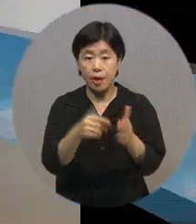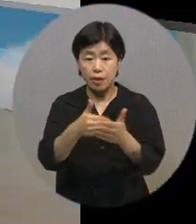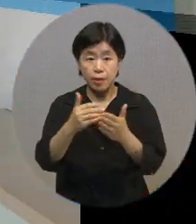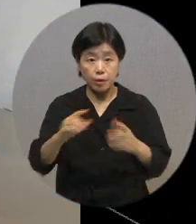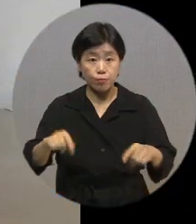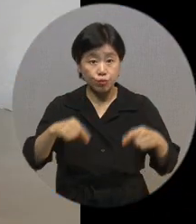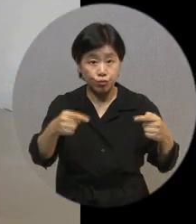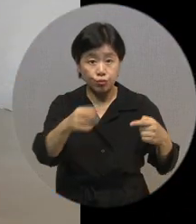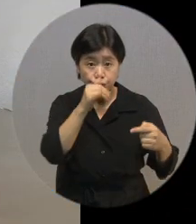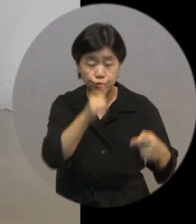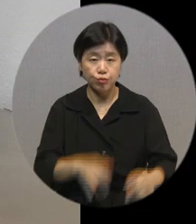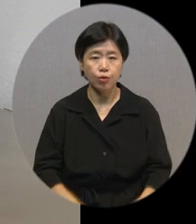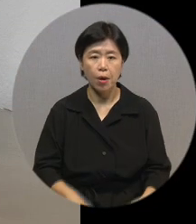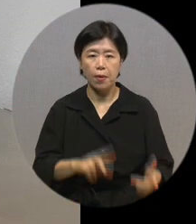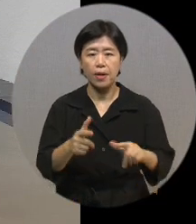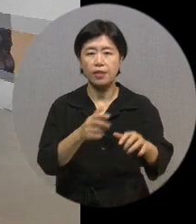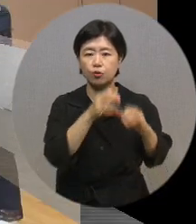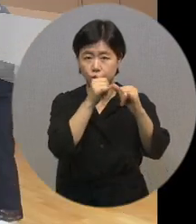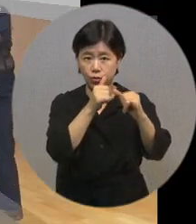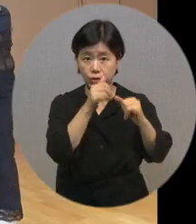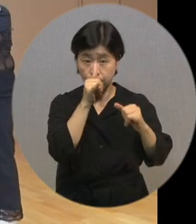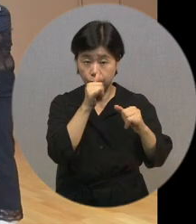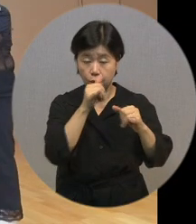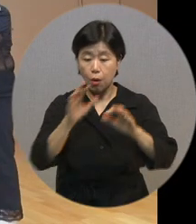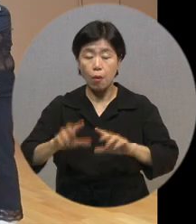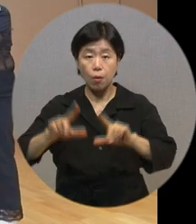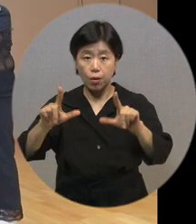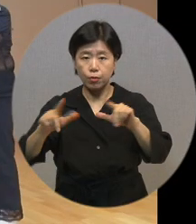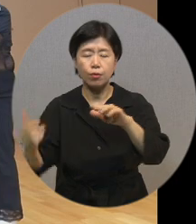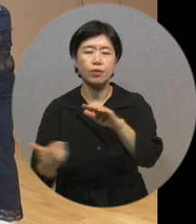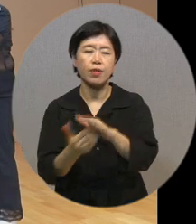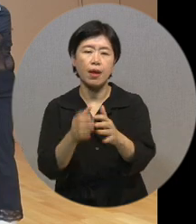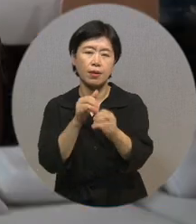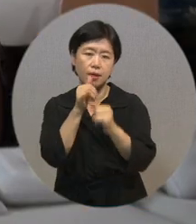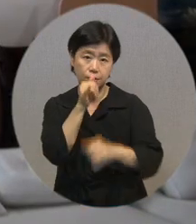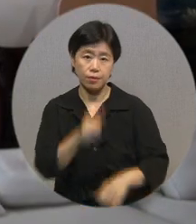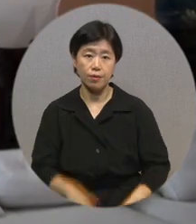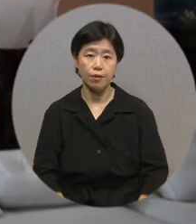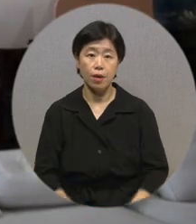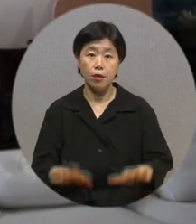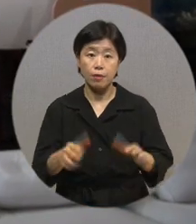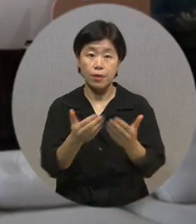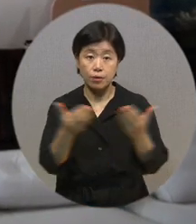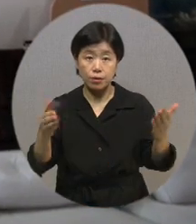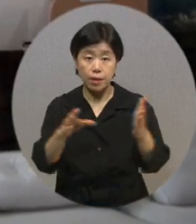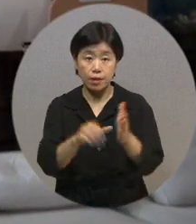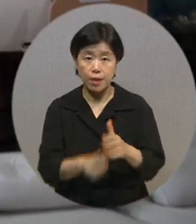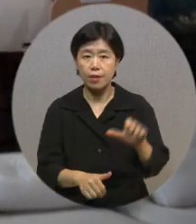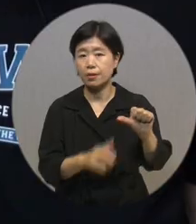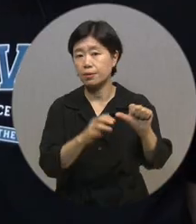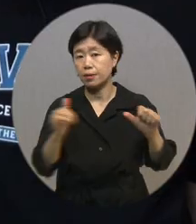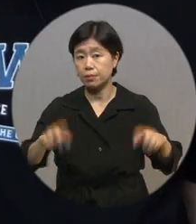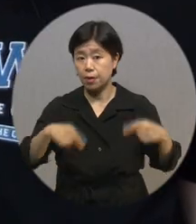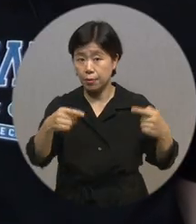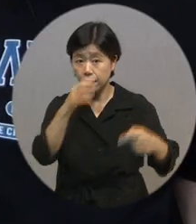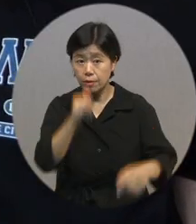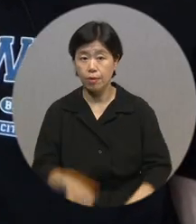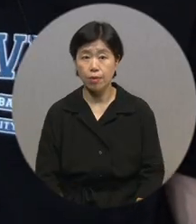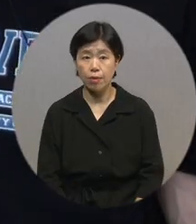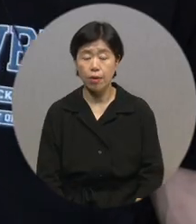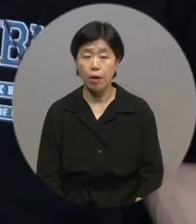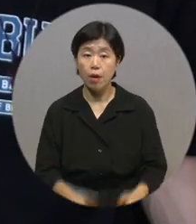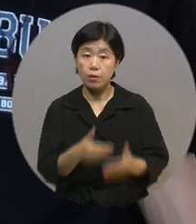최우수상을, 2024년에는 대상을 수상했습니다. 이번 전시회에는 5명의 작가가 참여했습니다.